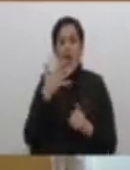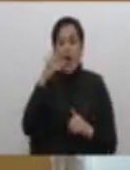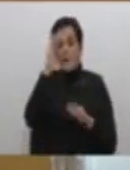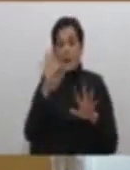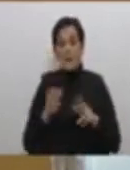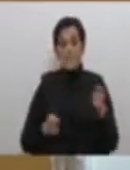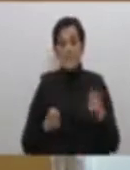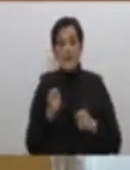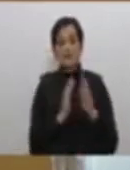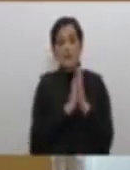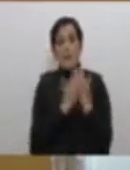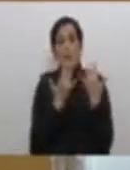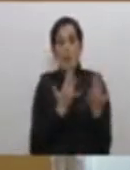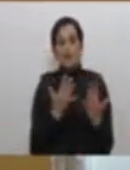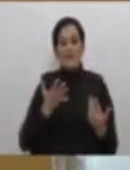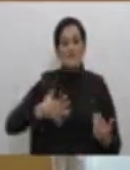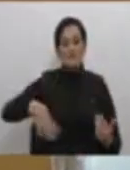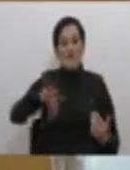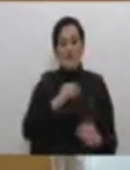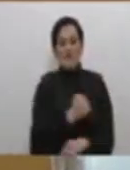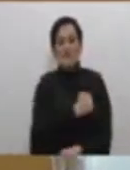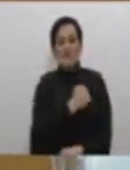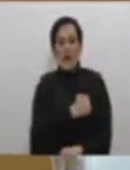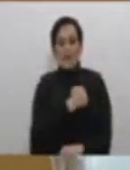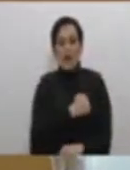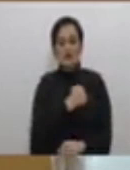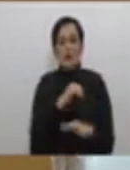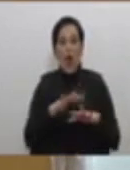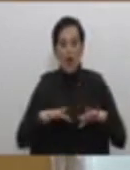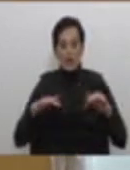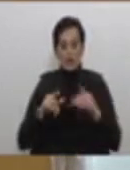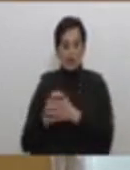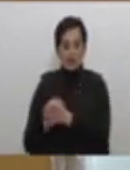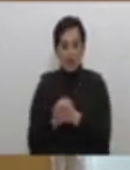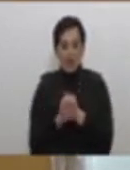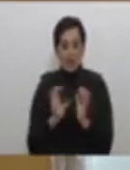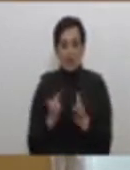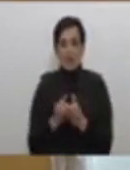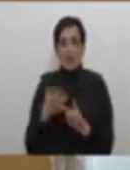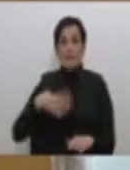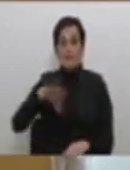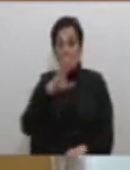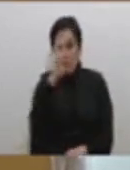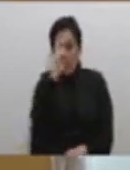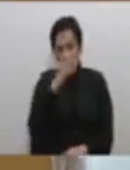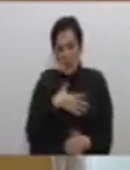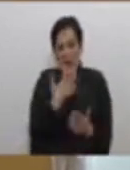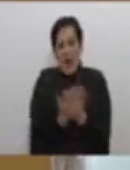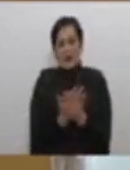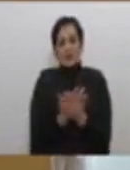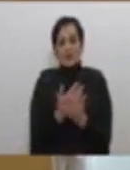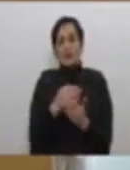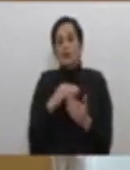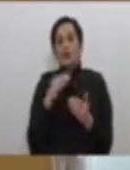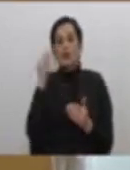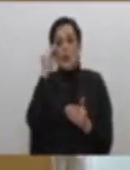მიმართა მოთხოვნით საქართველოსთან სამხედრო ალიანსის შეკრას. Საქართველოს ხელისუფლების აქტიური პოზიციის მხარდამჭერი